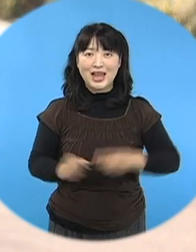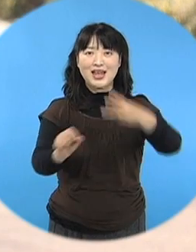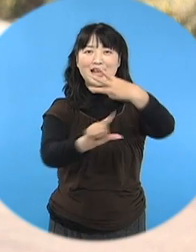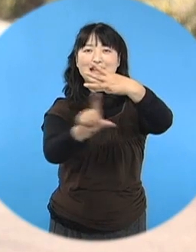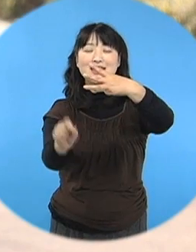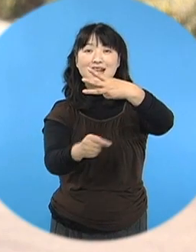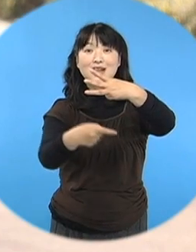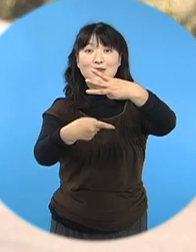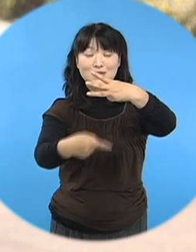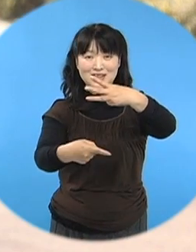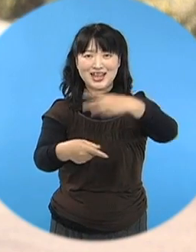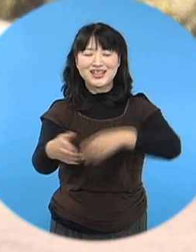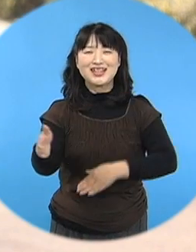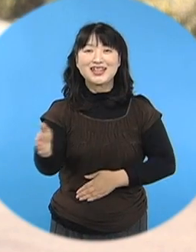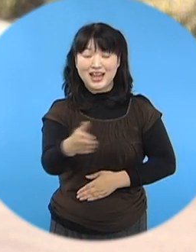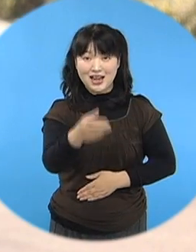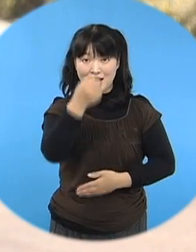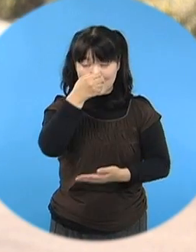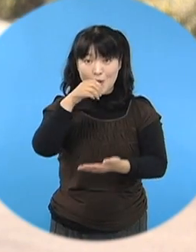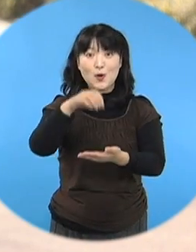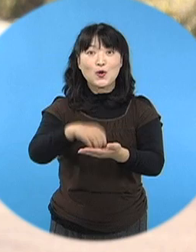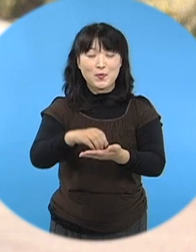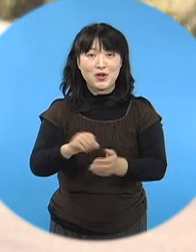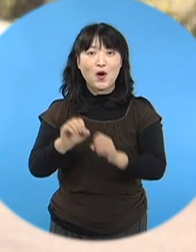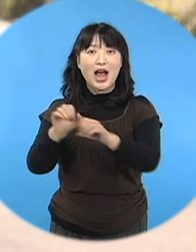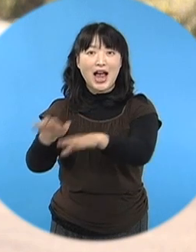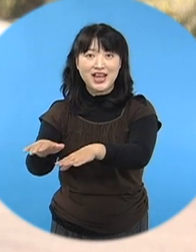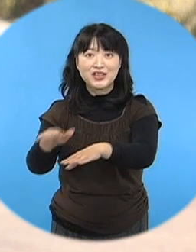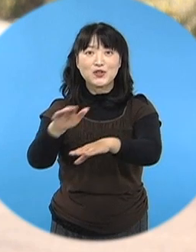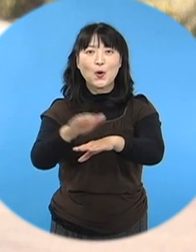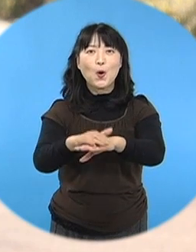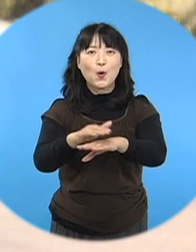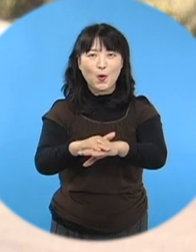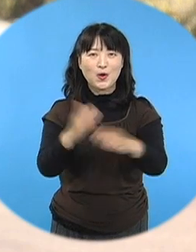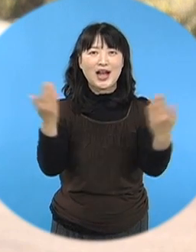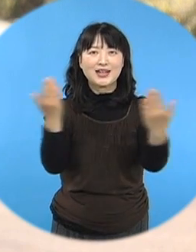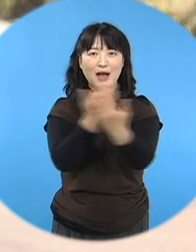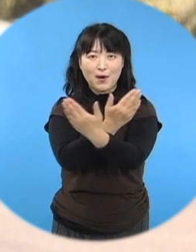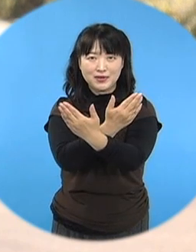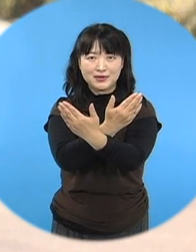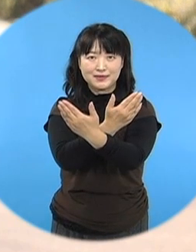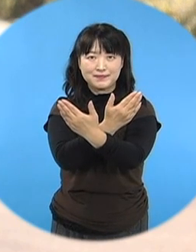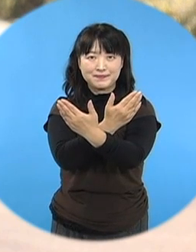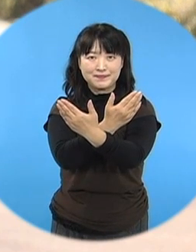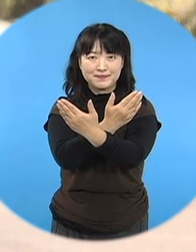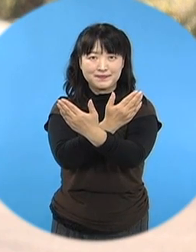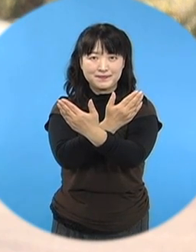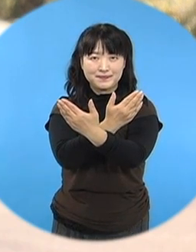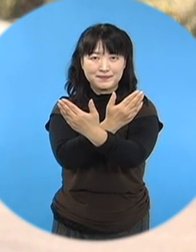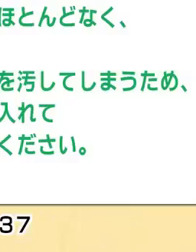3月1日水曜日から一部のゴミの排出方法が変わります。